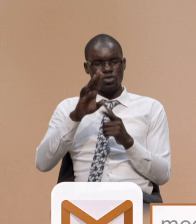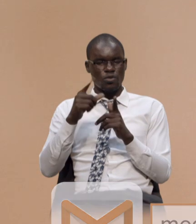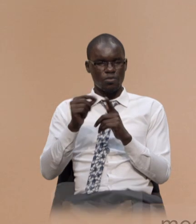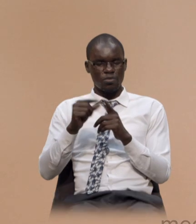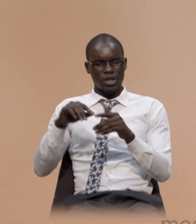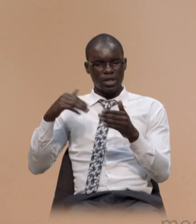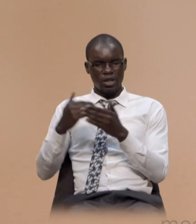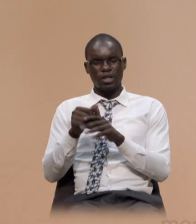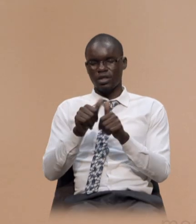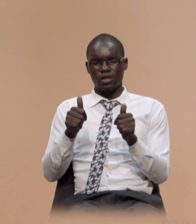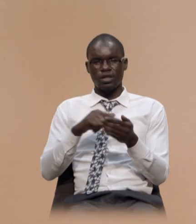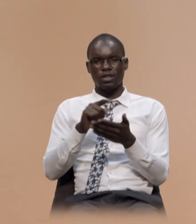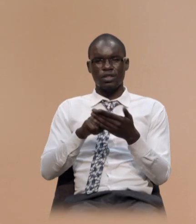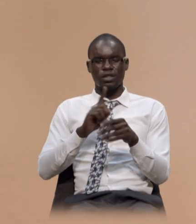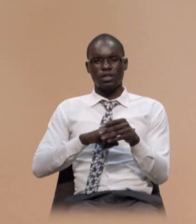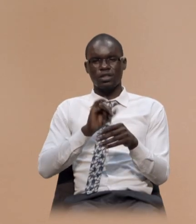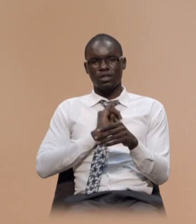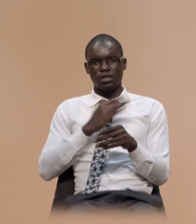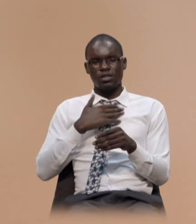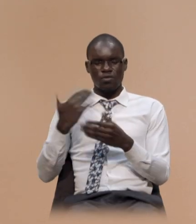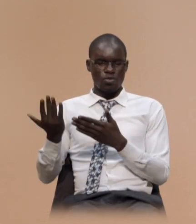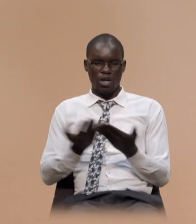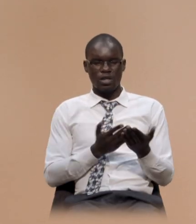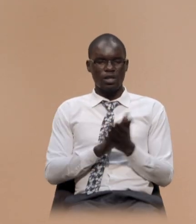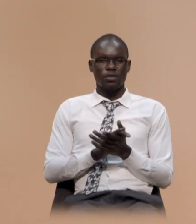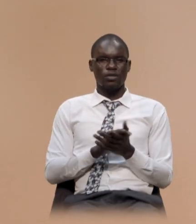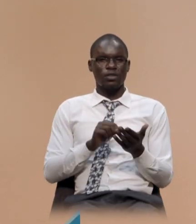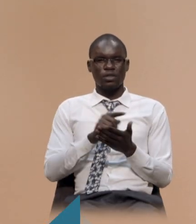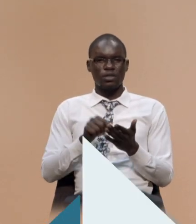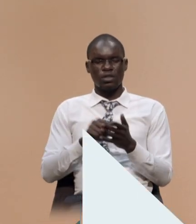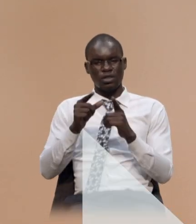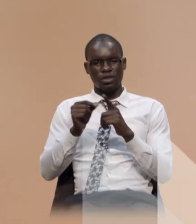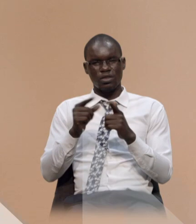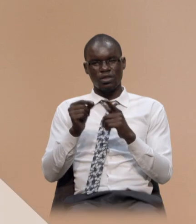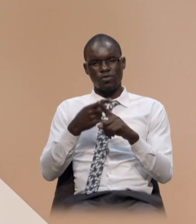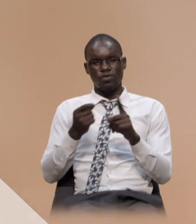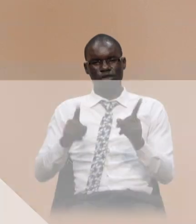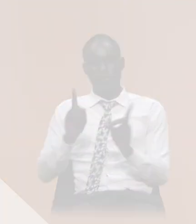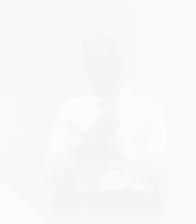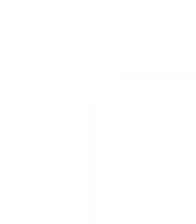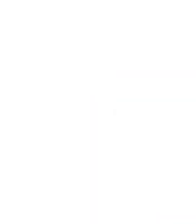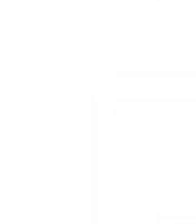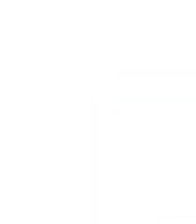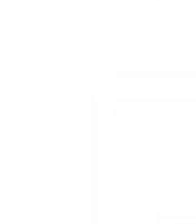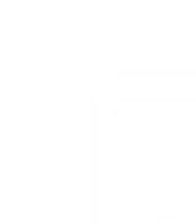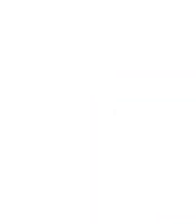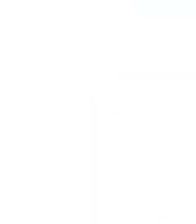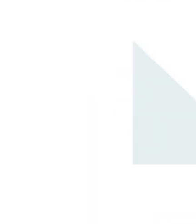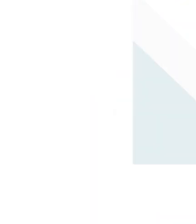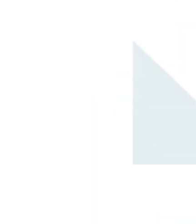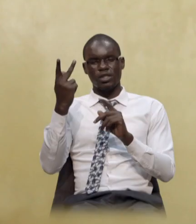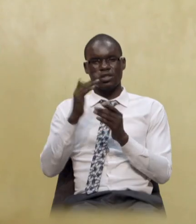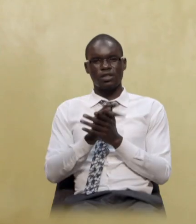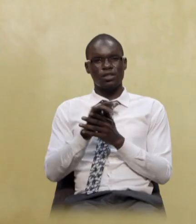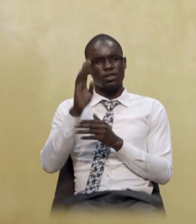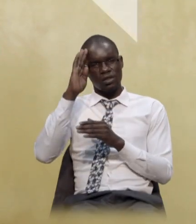vilivyo. Kwa wakati huu na kukaribisha uweze kusikiliza ujumbe huu kutoka sehemu mbalimbali za Kenya. Karibu sana mtazamaji.